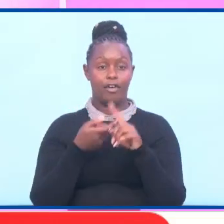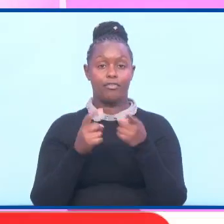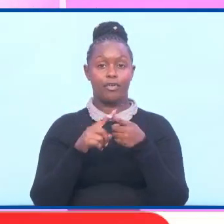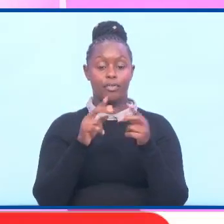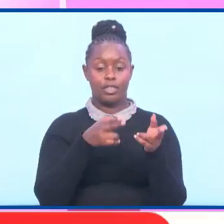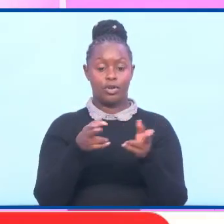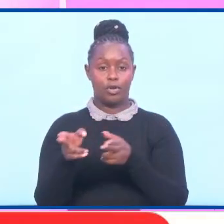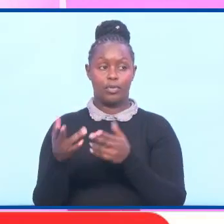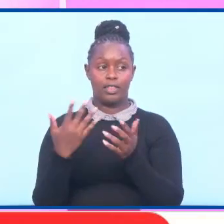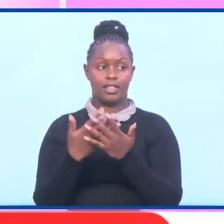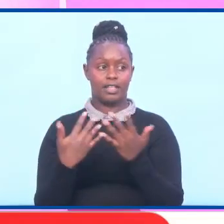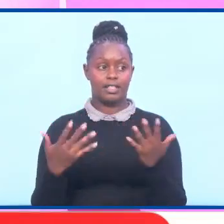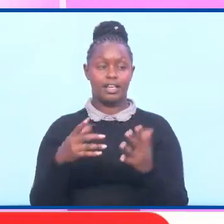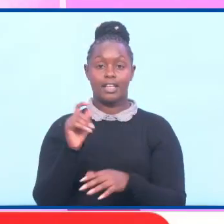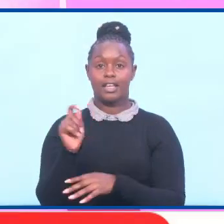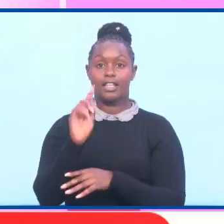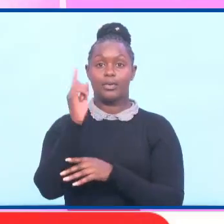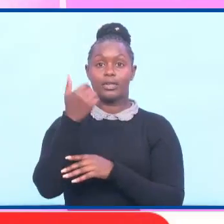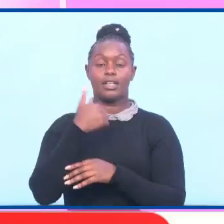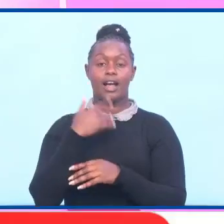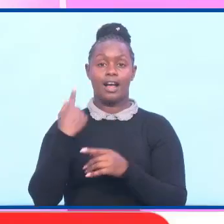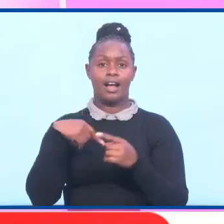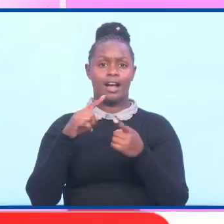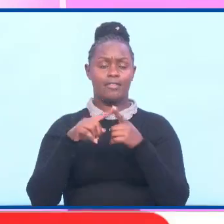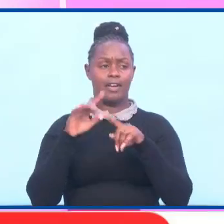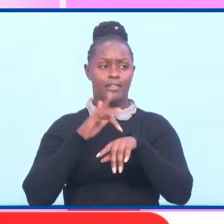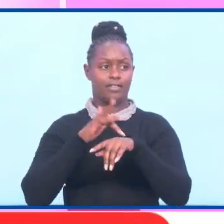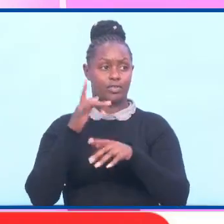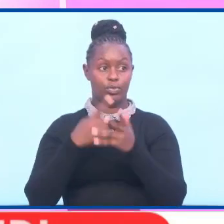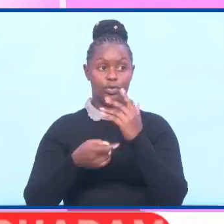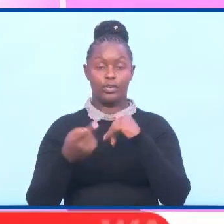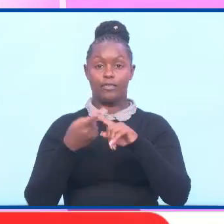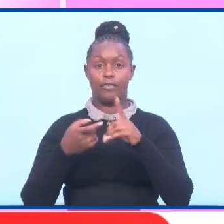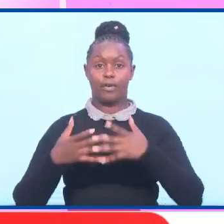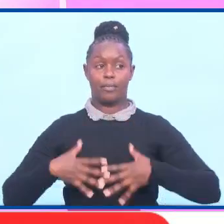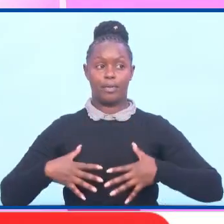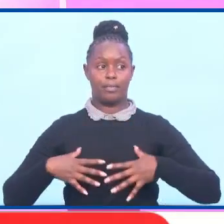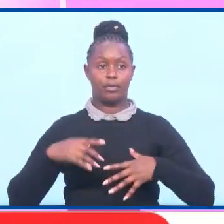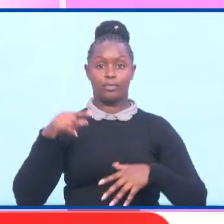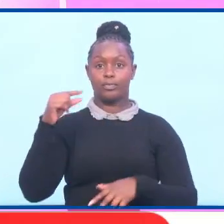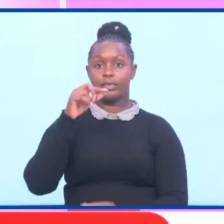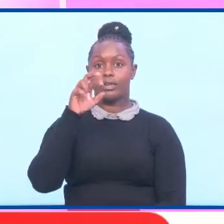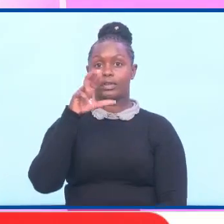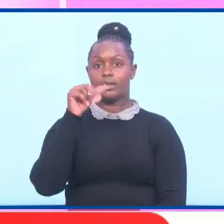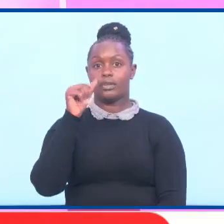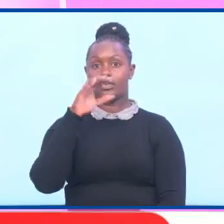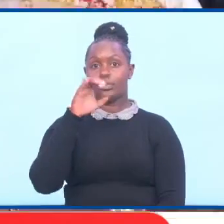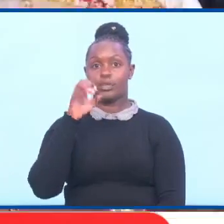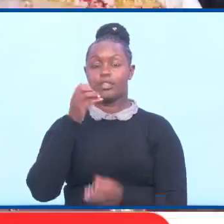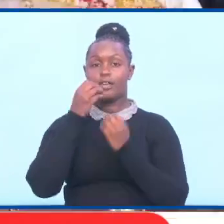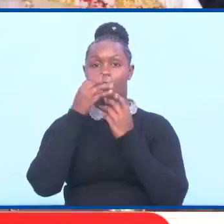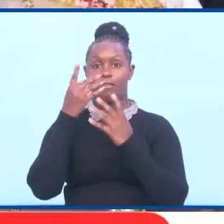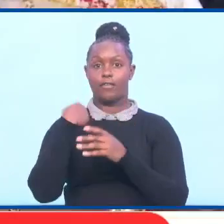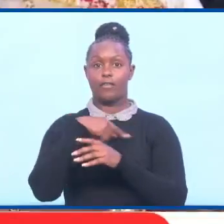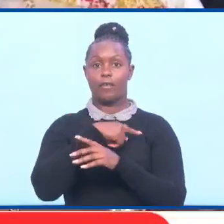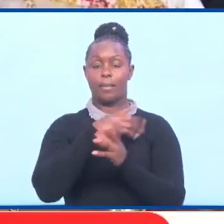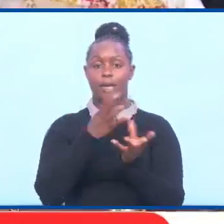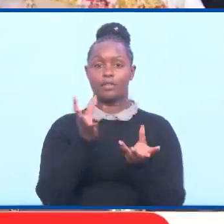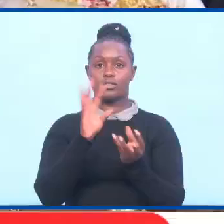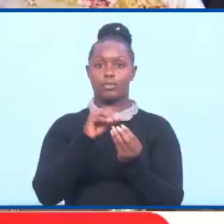Je, serikali ya Kenya Kwanza imekuwa na athari gani kwa watu wake? Grace Kuria Kanja anatueleza mengi zaidi.